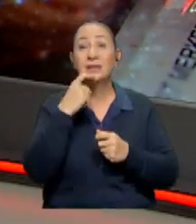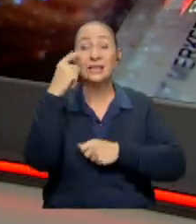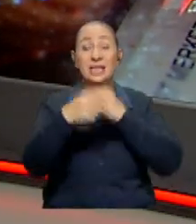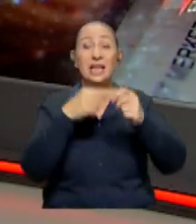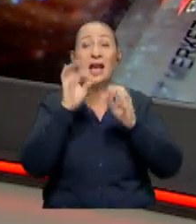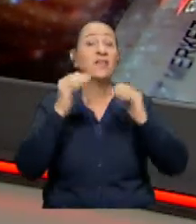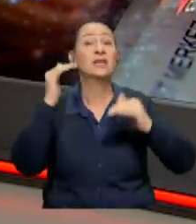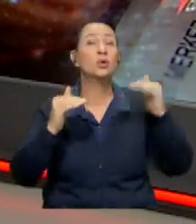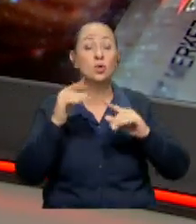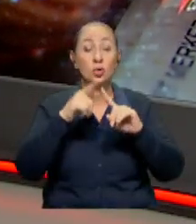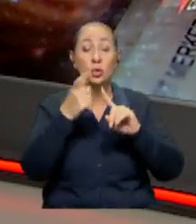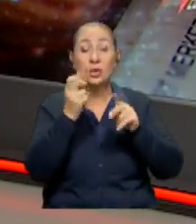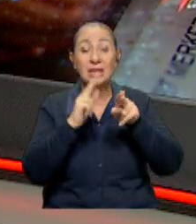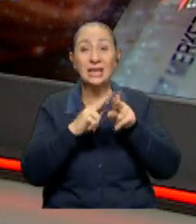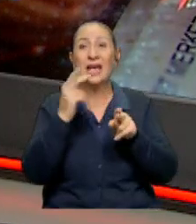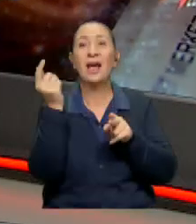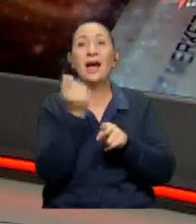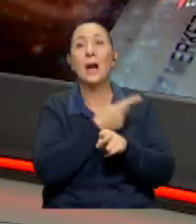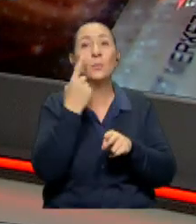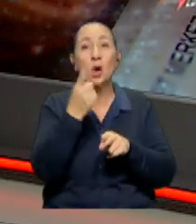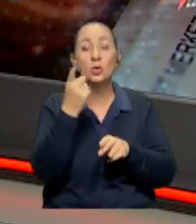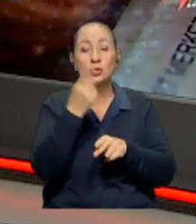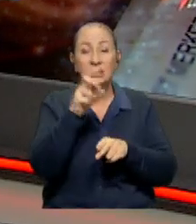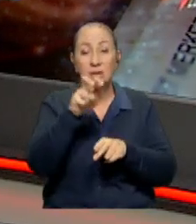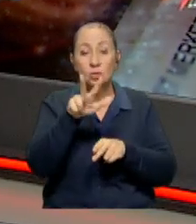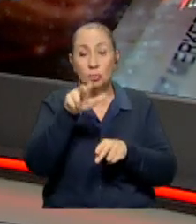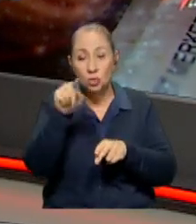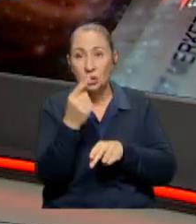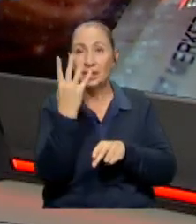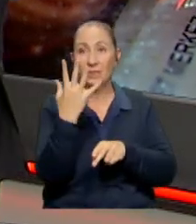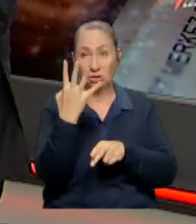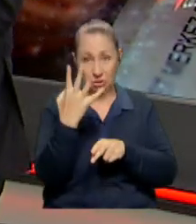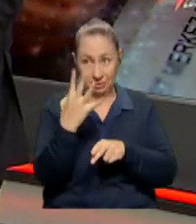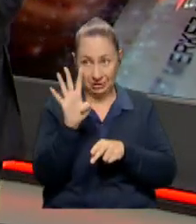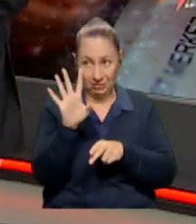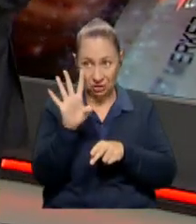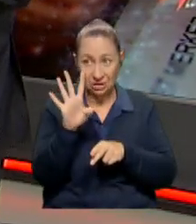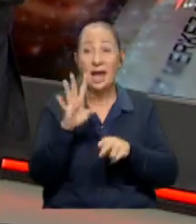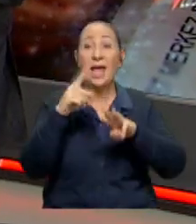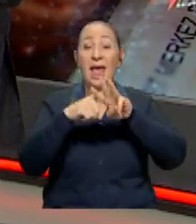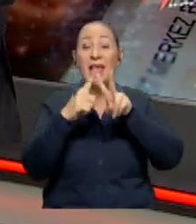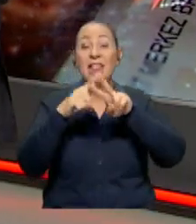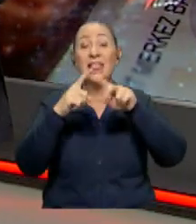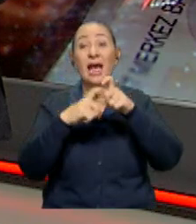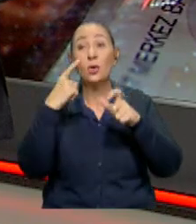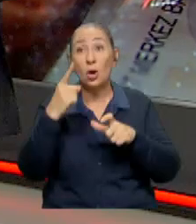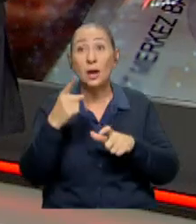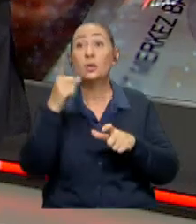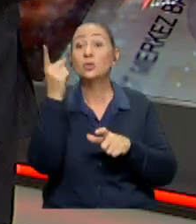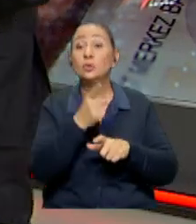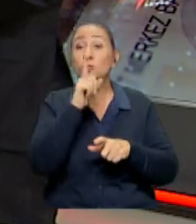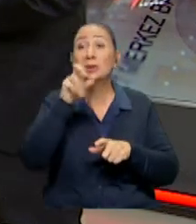Yıllık enflasyon TÜİK rakamlarına göre %83.45. Enaga göre